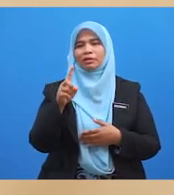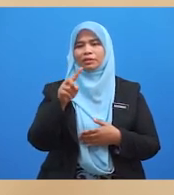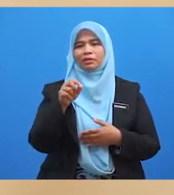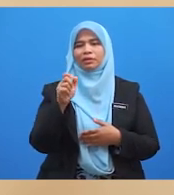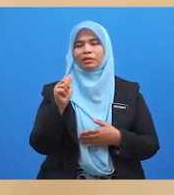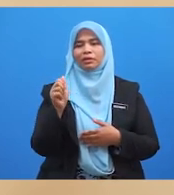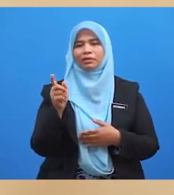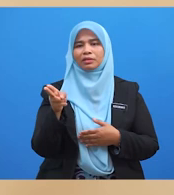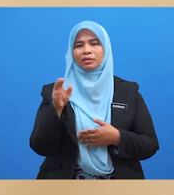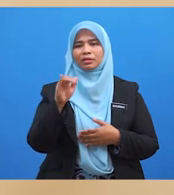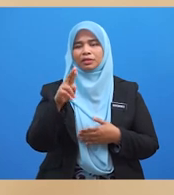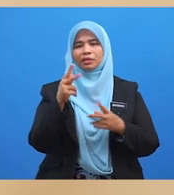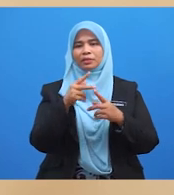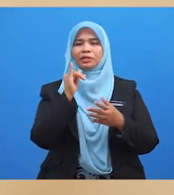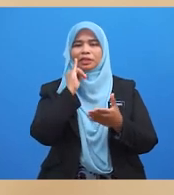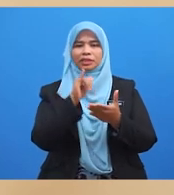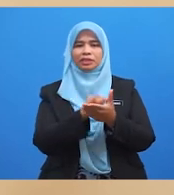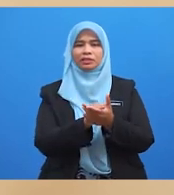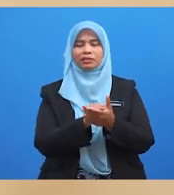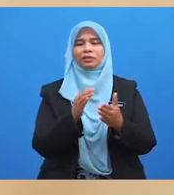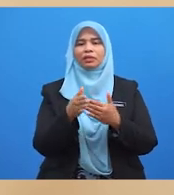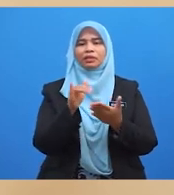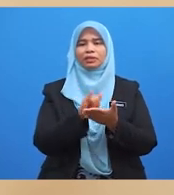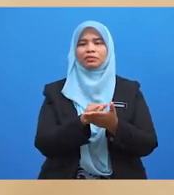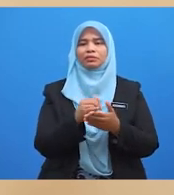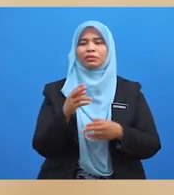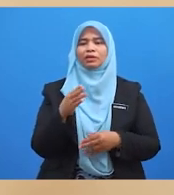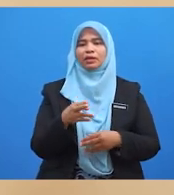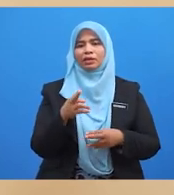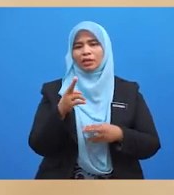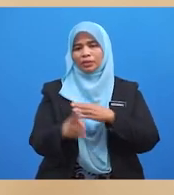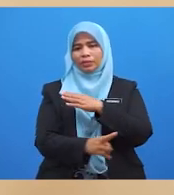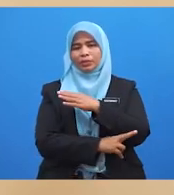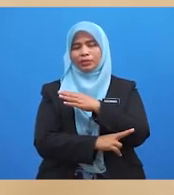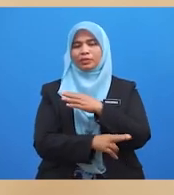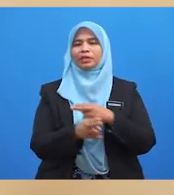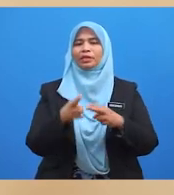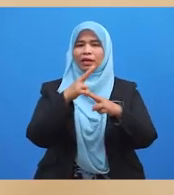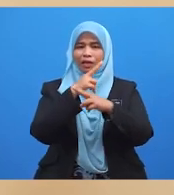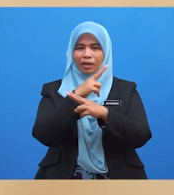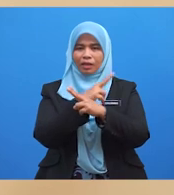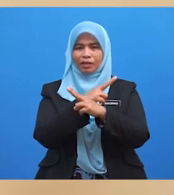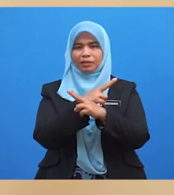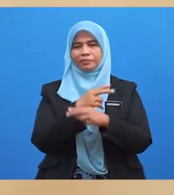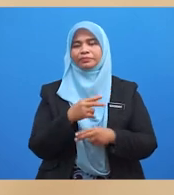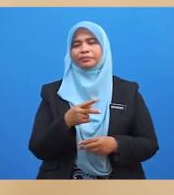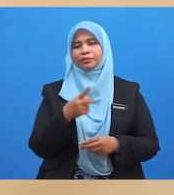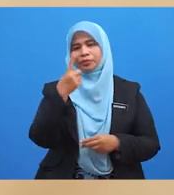Oleh itu, dalam keadaan ini, haram hukumnya bagi suami untuk